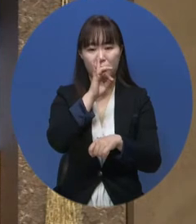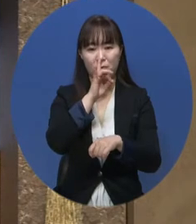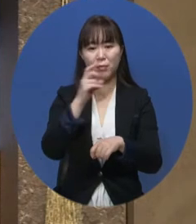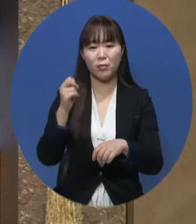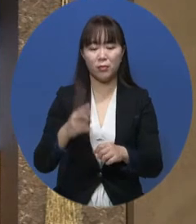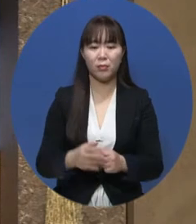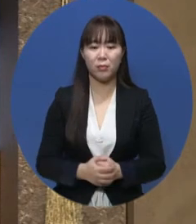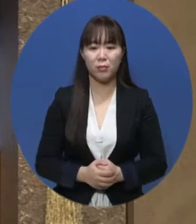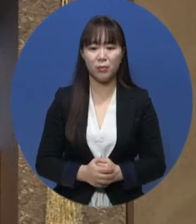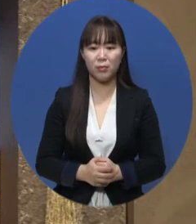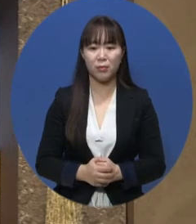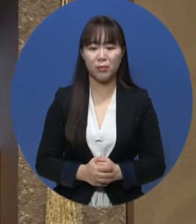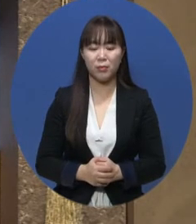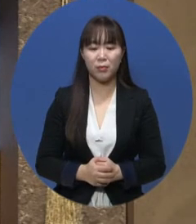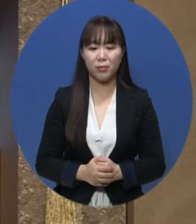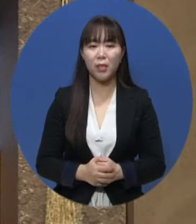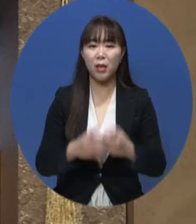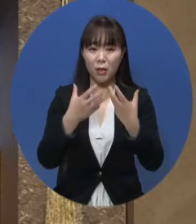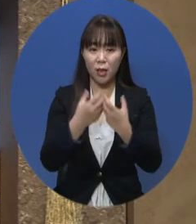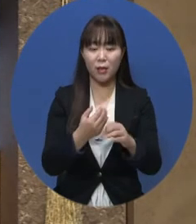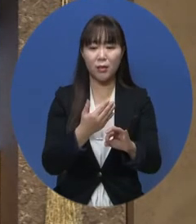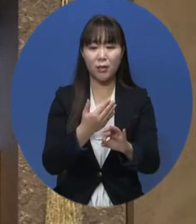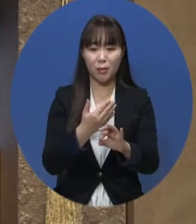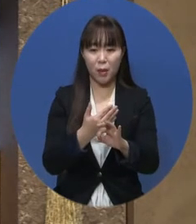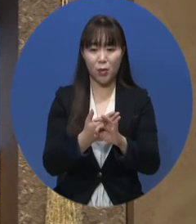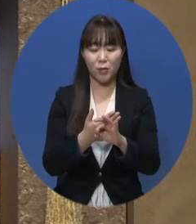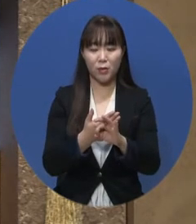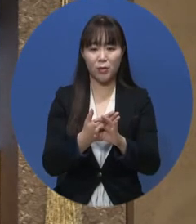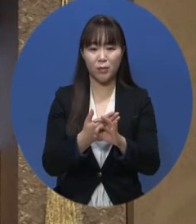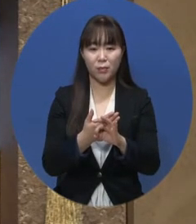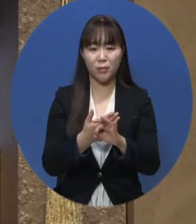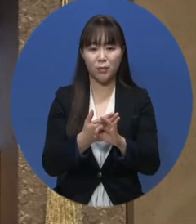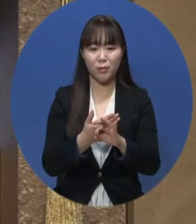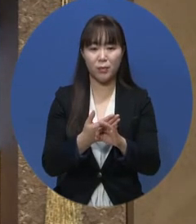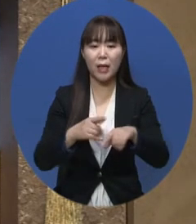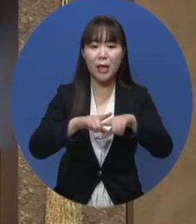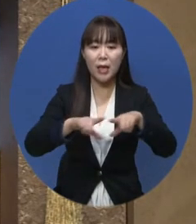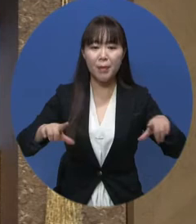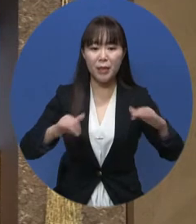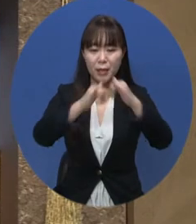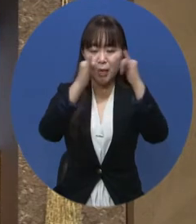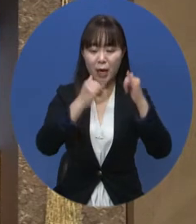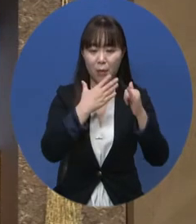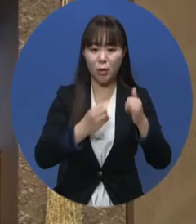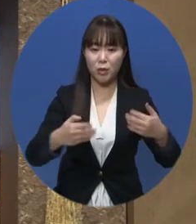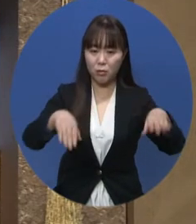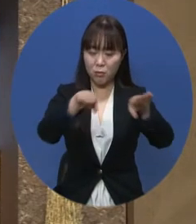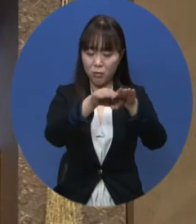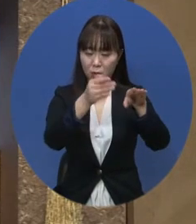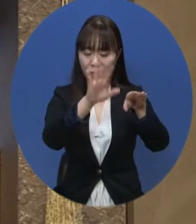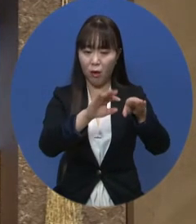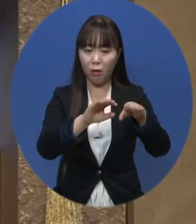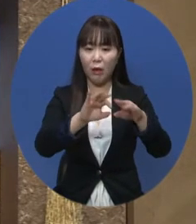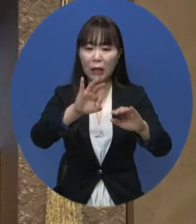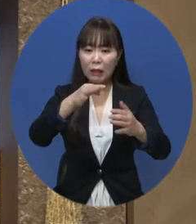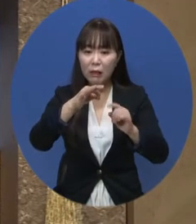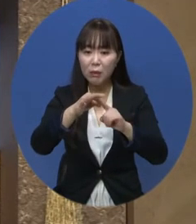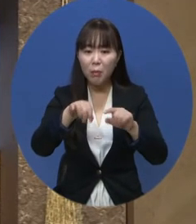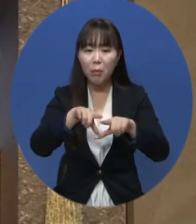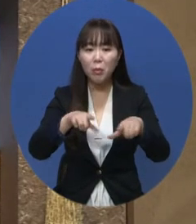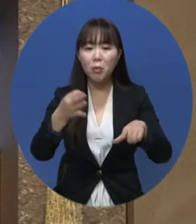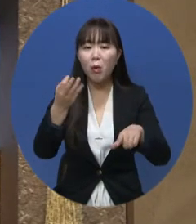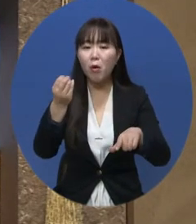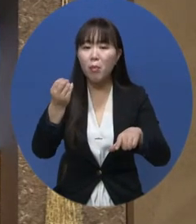그리고 예를 들면 일반 사회복지 시설인데 네. 임금이 보통